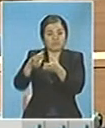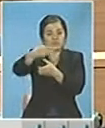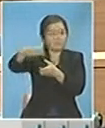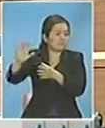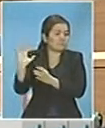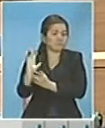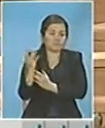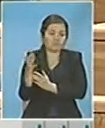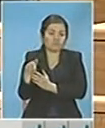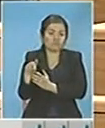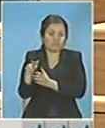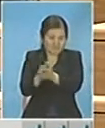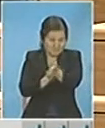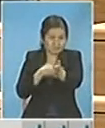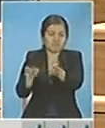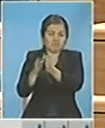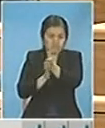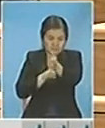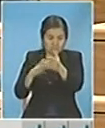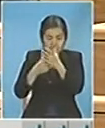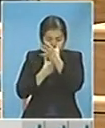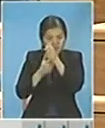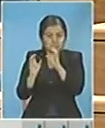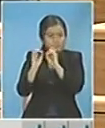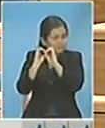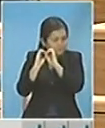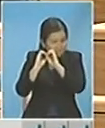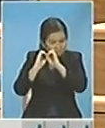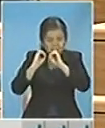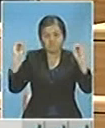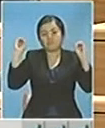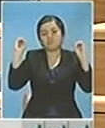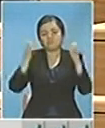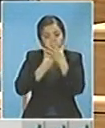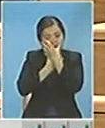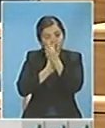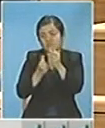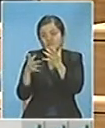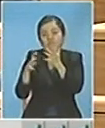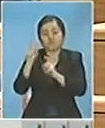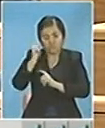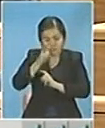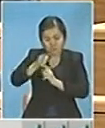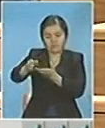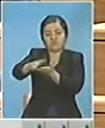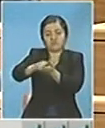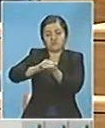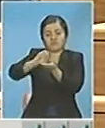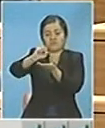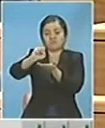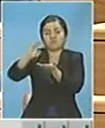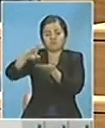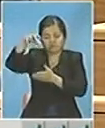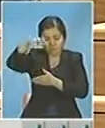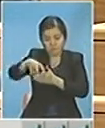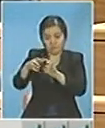ลายาวนานเลยครับไม่เคยให้ความสำคัญจริงๆครับทั้งที่สถาบันแห่งนี้เนี่ยมีความสำ